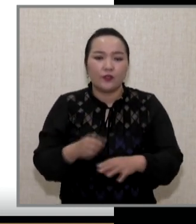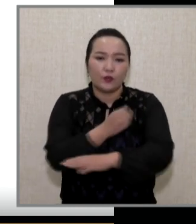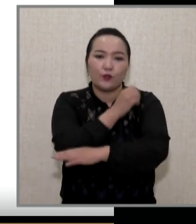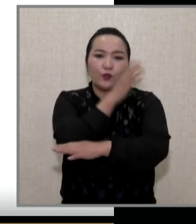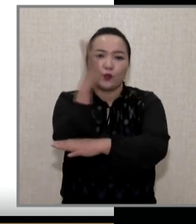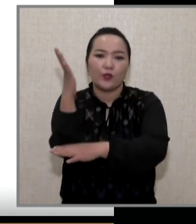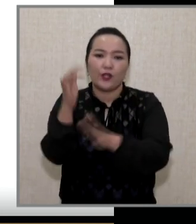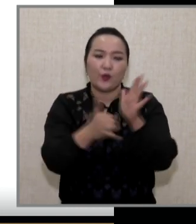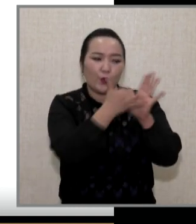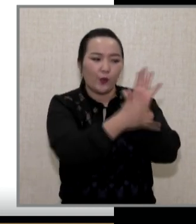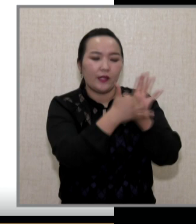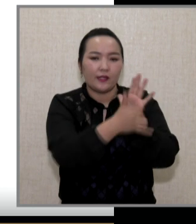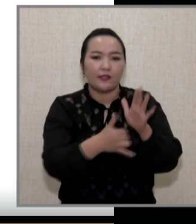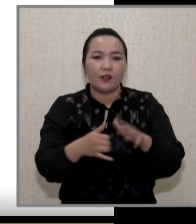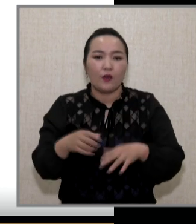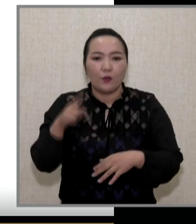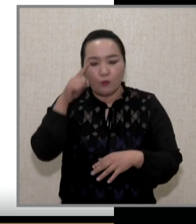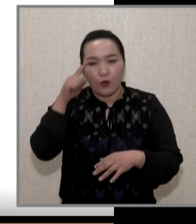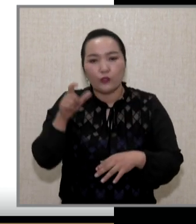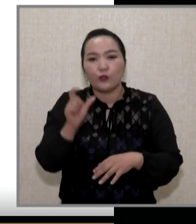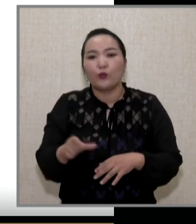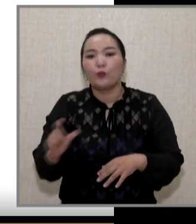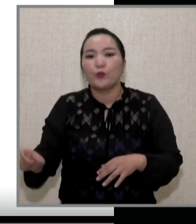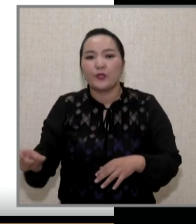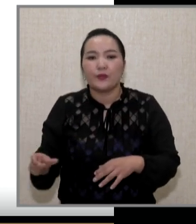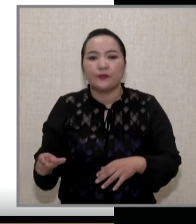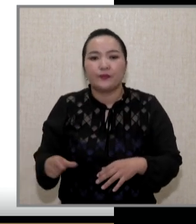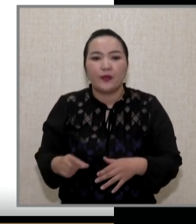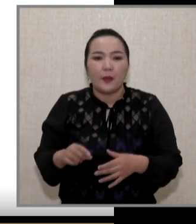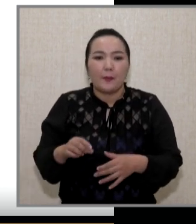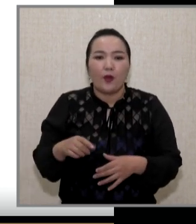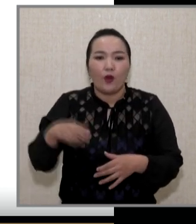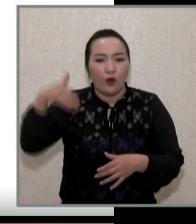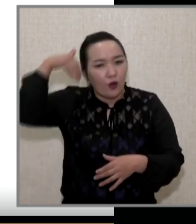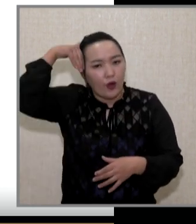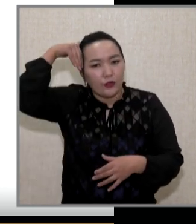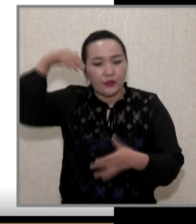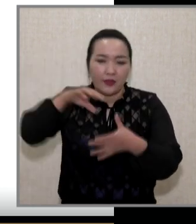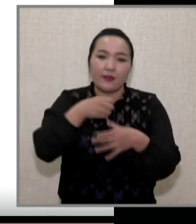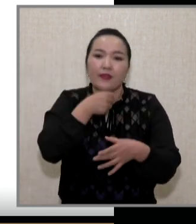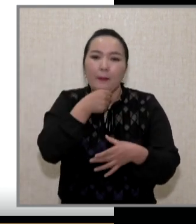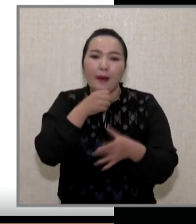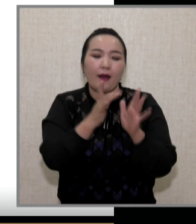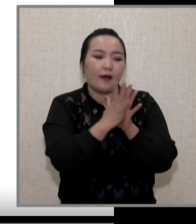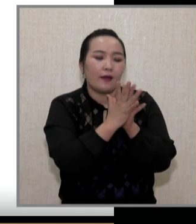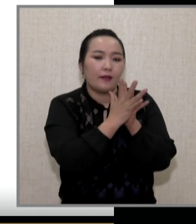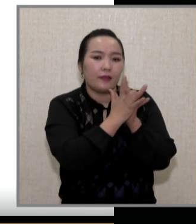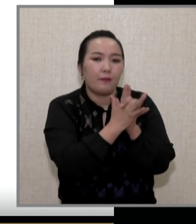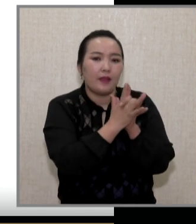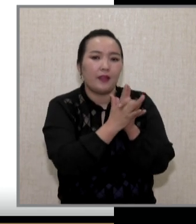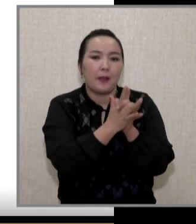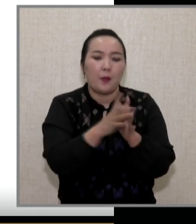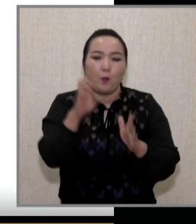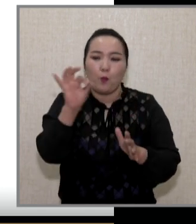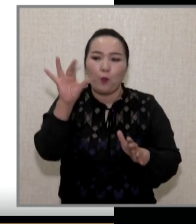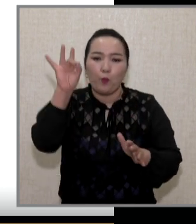За зуны үйлрэлд ямар хоол хүнс тохирдог вэ гэхээр монголчууд маань эрт дээр үеэсээ зуны үйлрэл махан хэрэглээгээ багасгаад